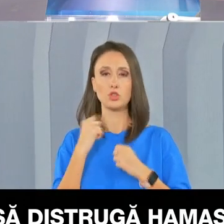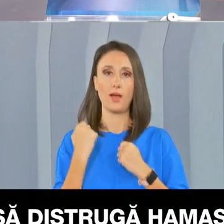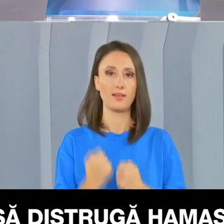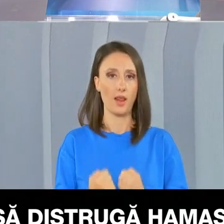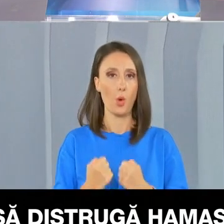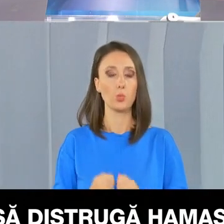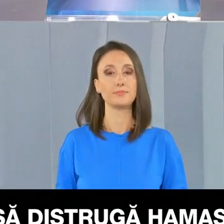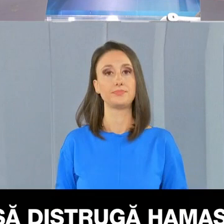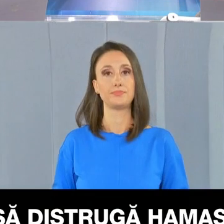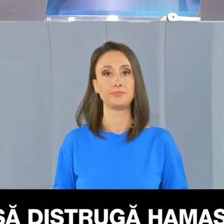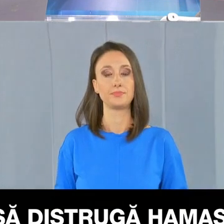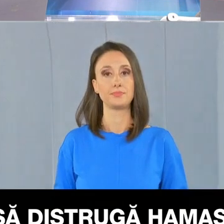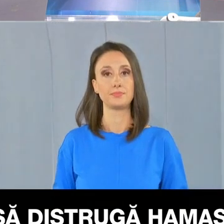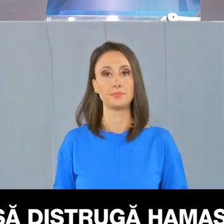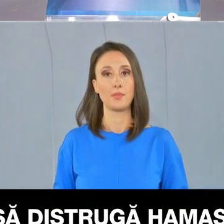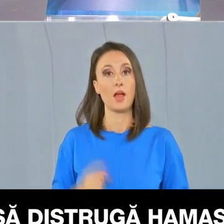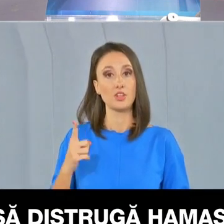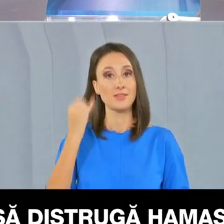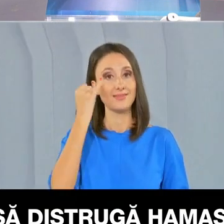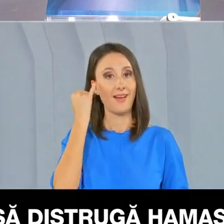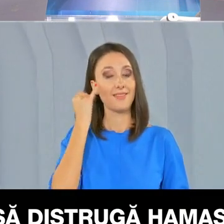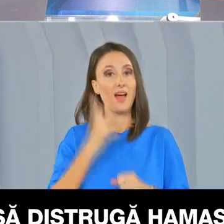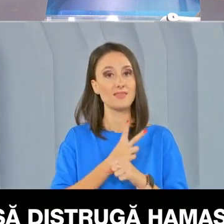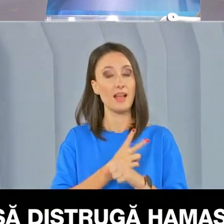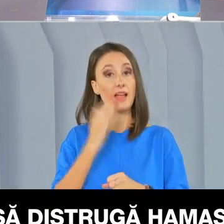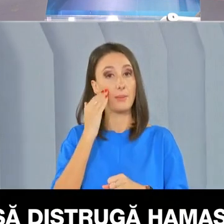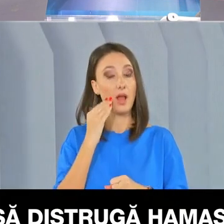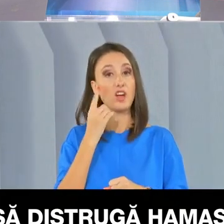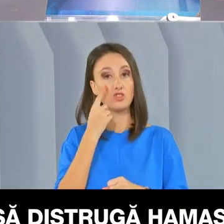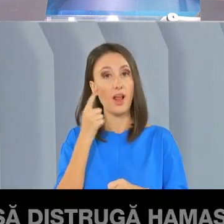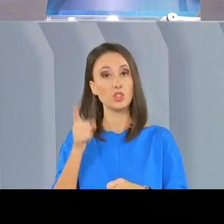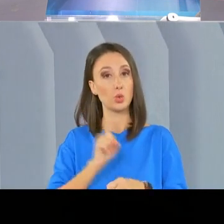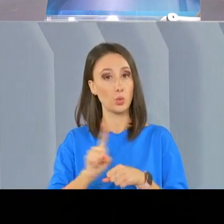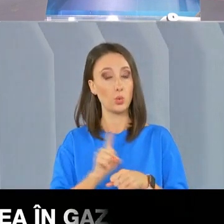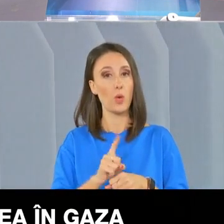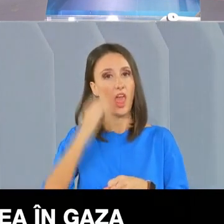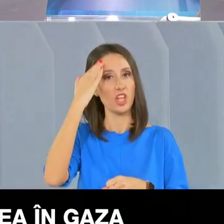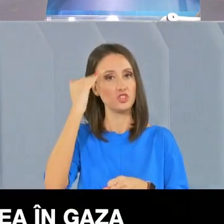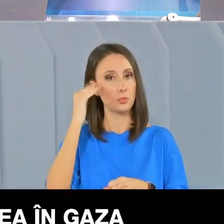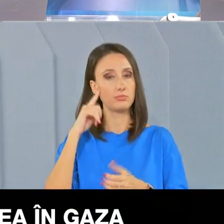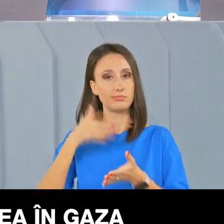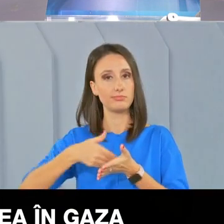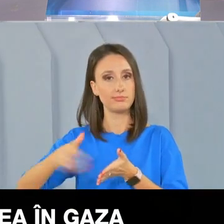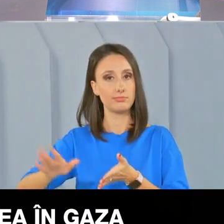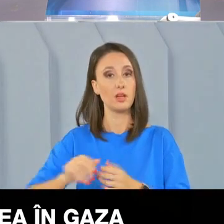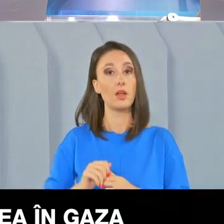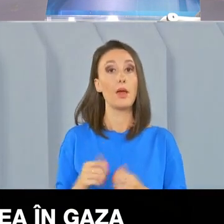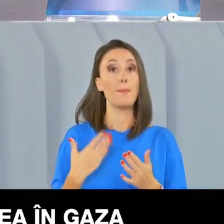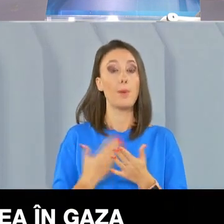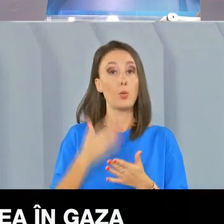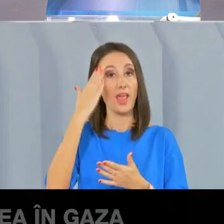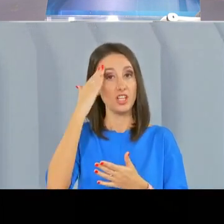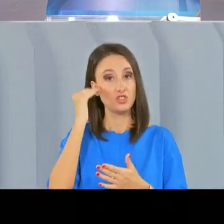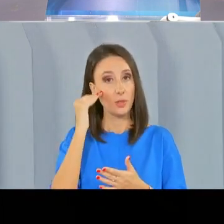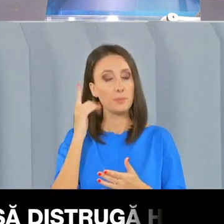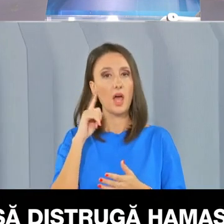Cred că secretarul de stat Blinken a fost cel care în turneu a încercat acest lucru. Egiptul este reticent. De ce? Pentru că Egiptul are o